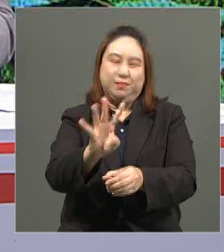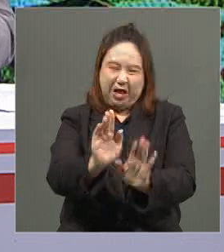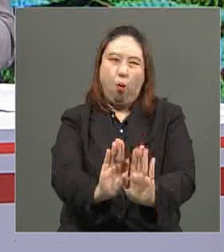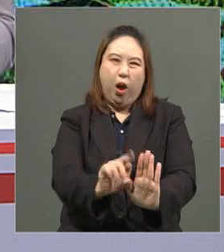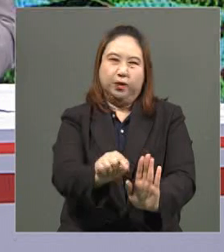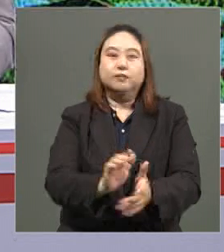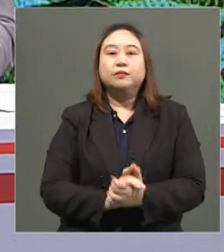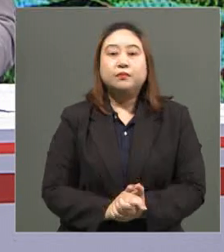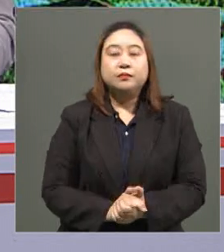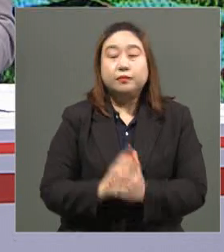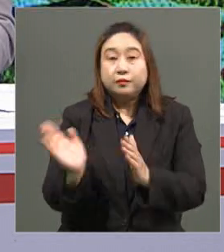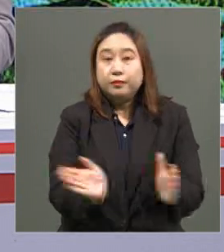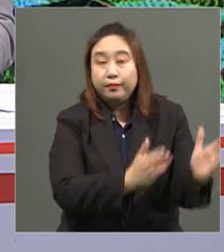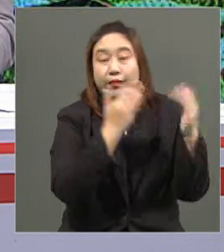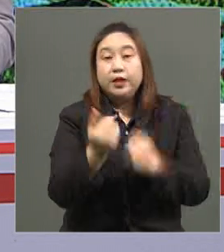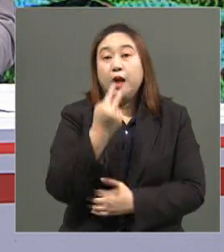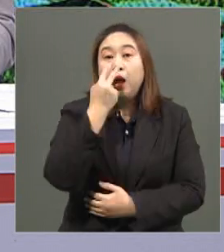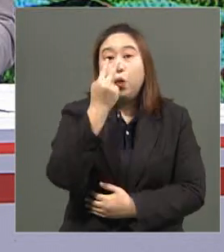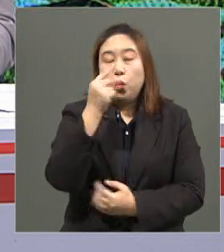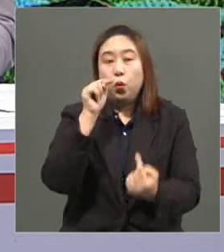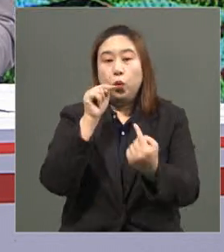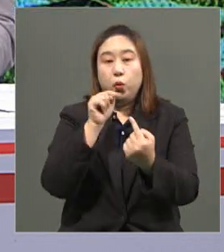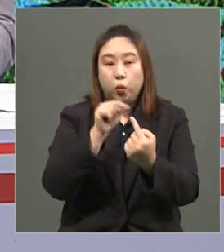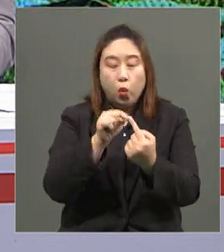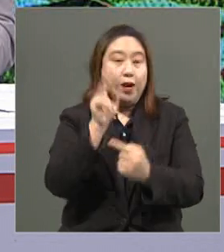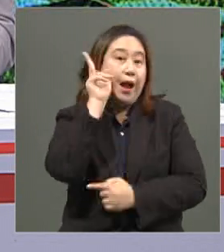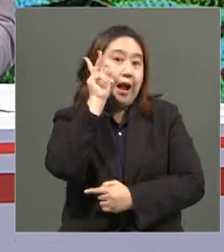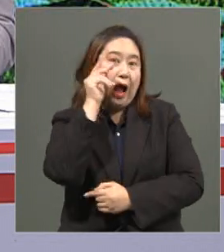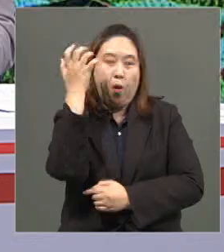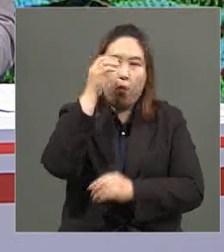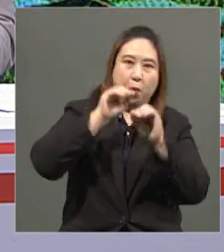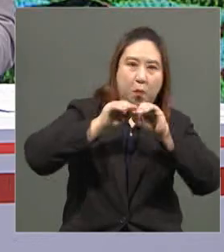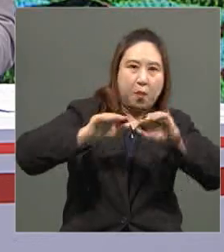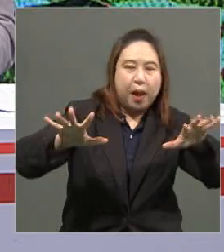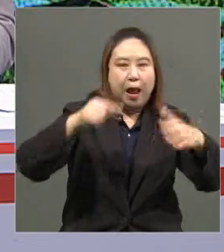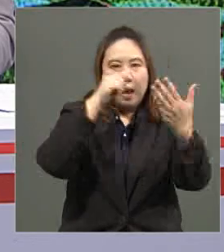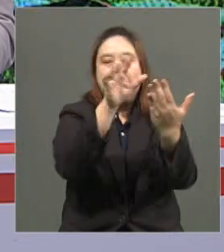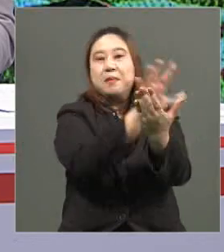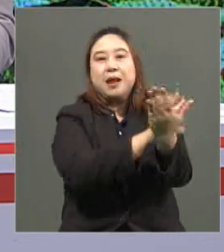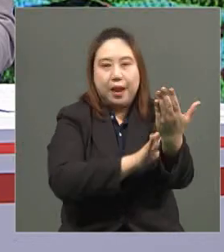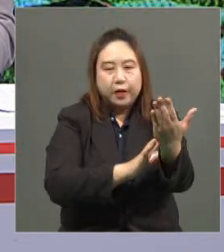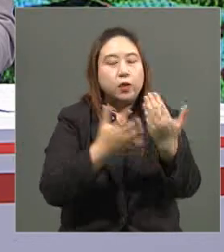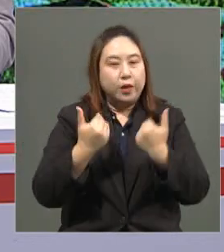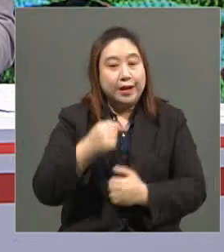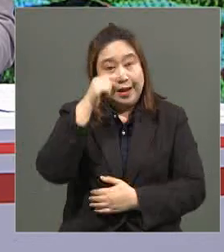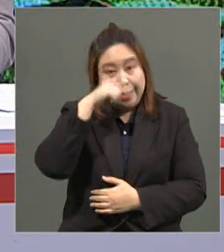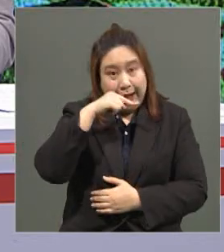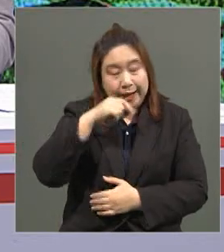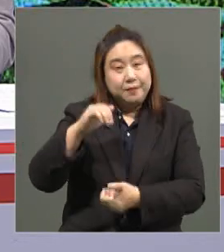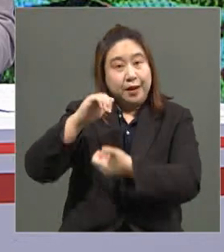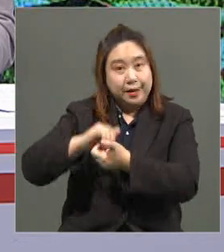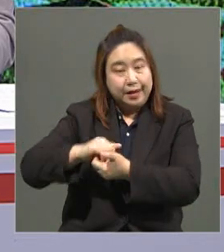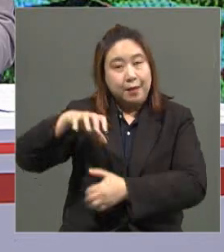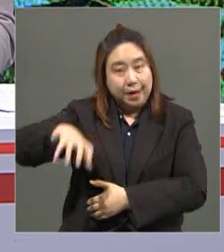ไปดูเรื่องของความร่วมมือเรื่องของการสื่อสารมวลชนระดับประเทศกันบ้างนะครับโดยไทยก็ผนึกกำลังสถาบันพัฒนากิจการ